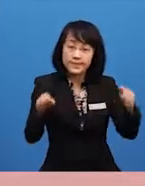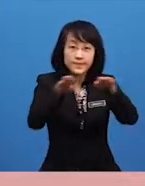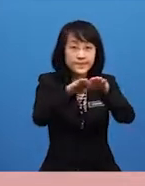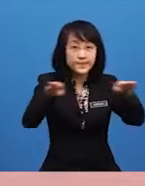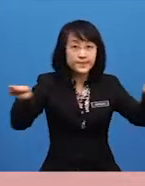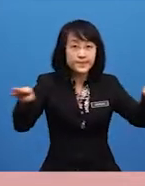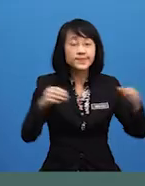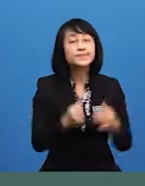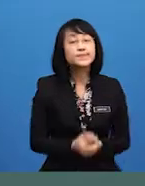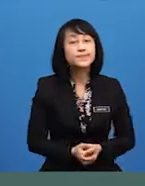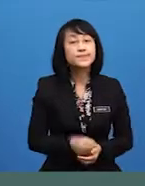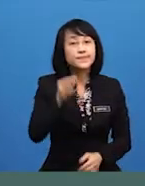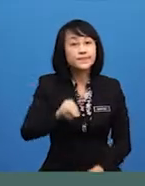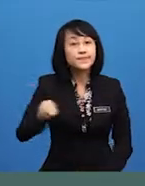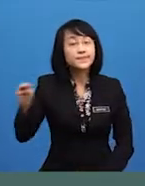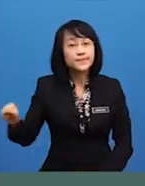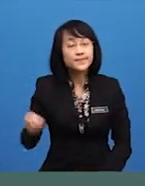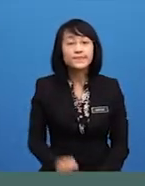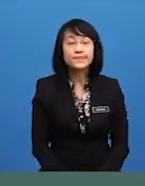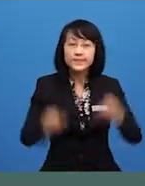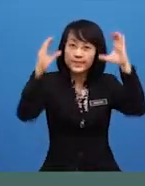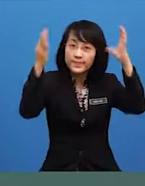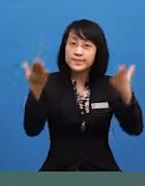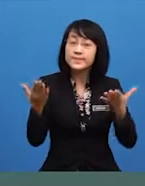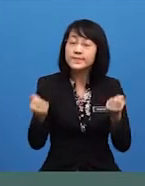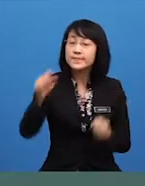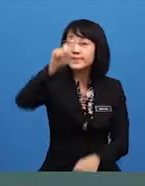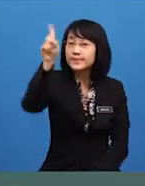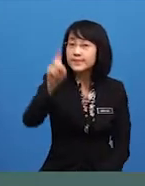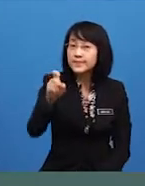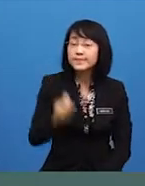pamah. Murid-murid, cikgu mahu bertanya,